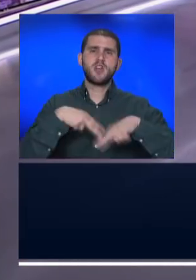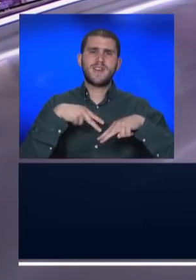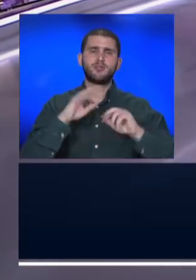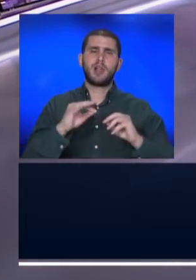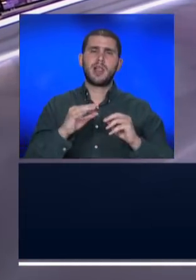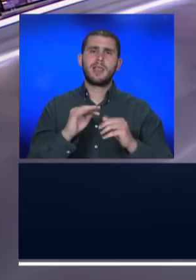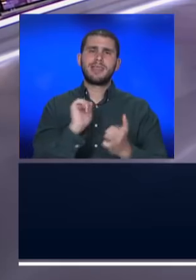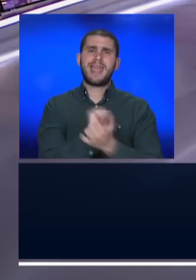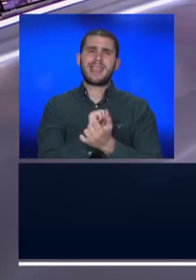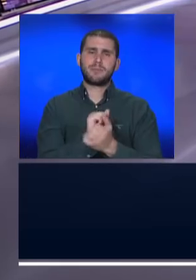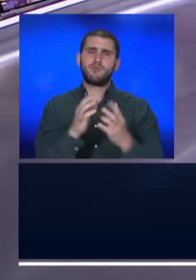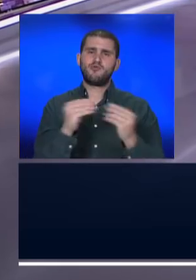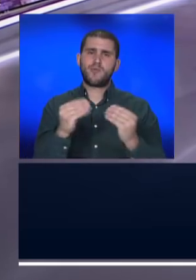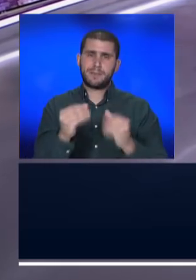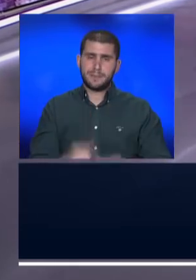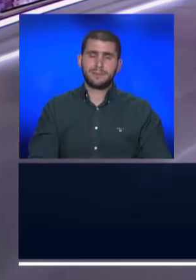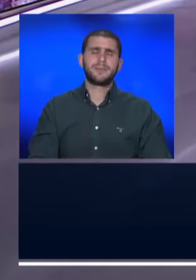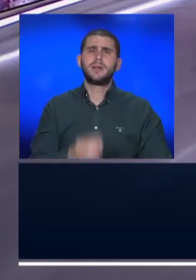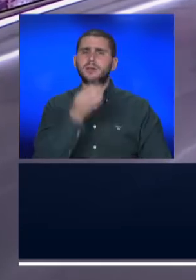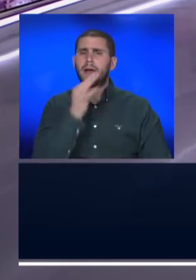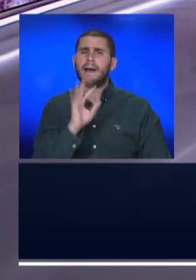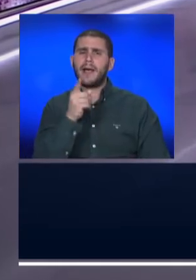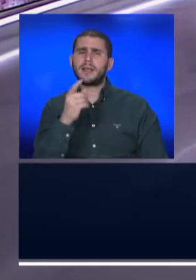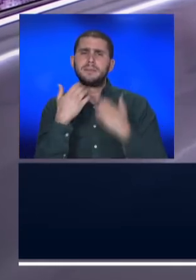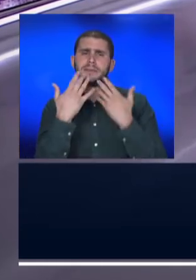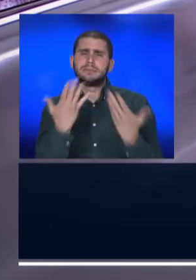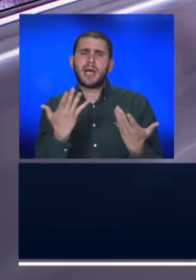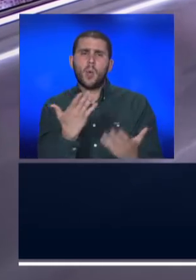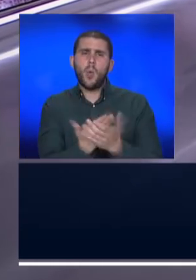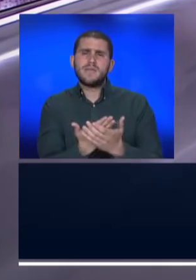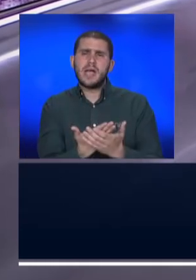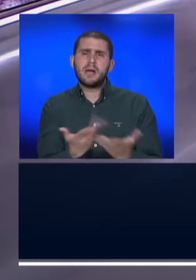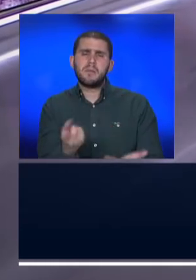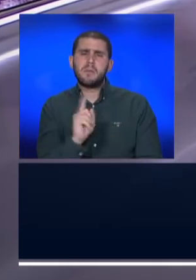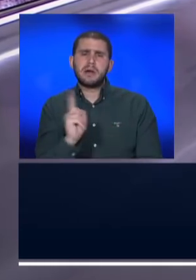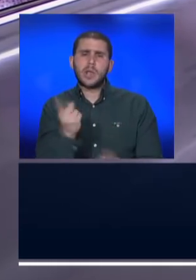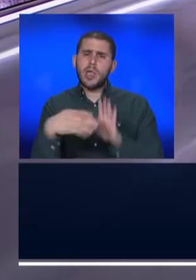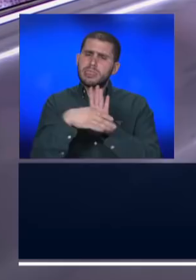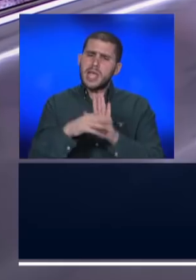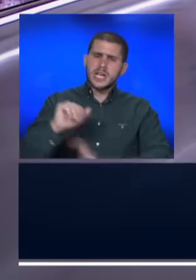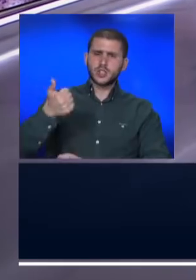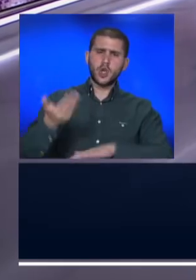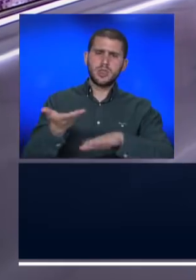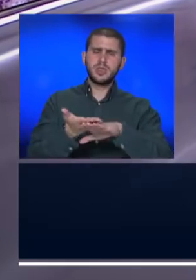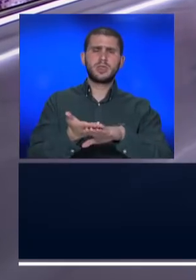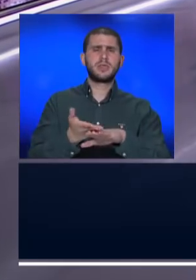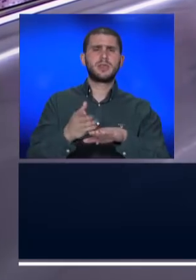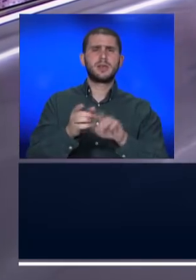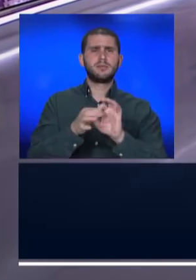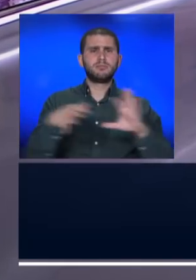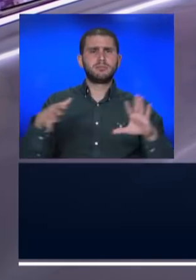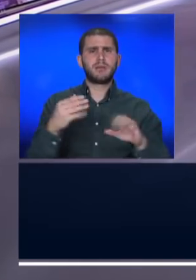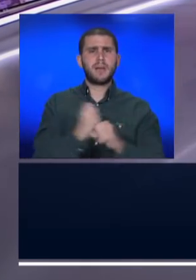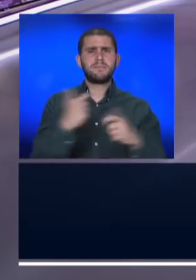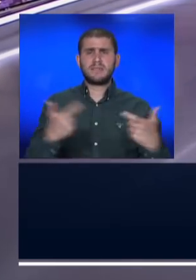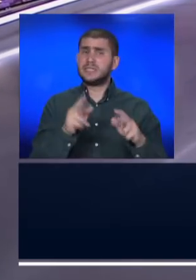רוצה לשאול אותך, איך אתה מסביר את העובדה שזה לא תנאי סף לצאת מהמבצע הפעם? ויש מומנטום,